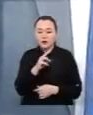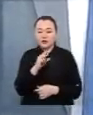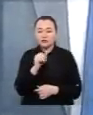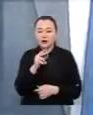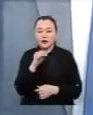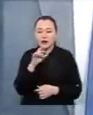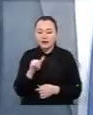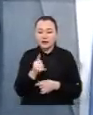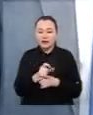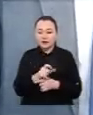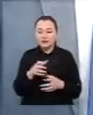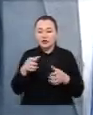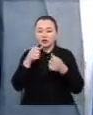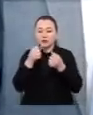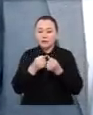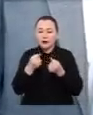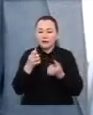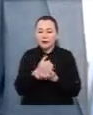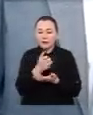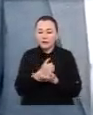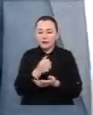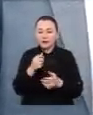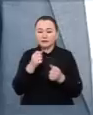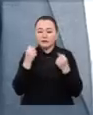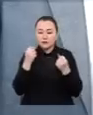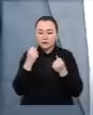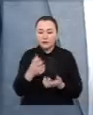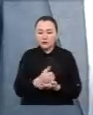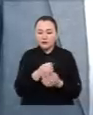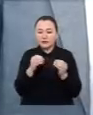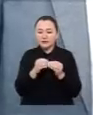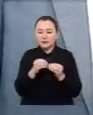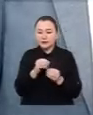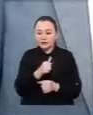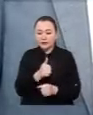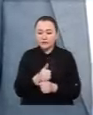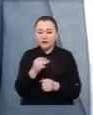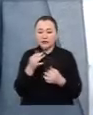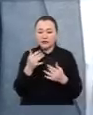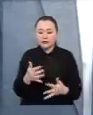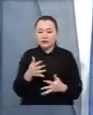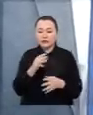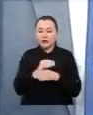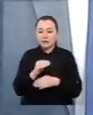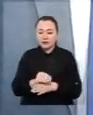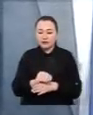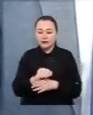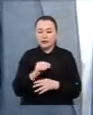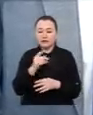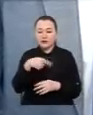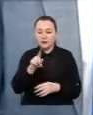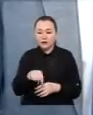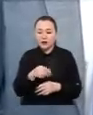Жумагали. Статуэтки победителей в этот день получили спортсмены в 10 основных и нескольких дополнительных номинациях, в